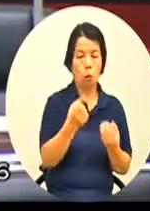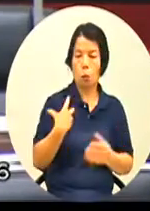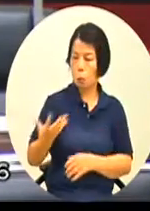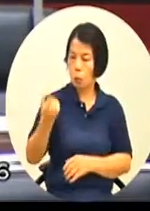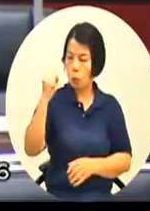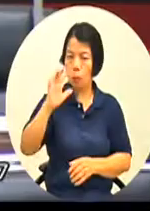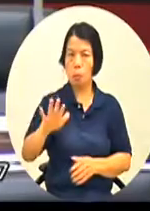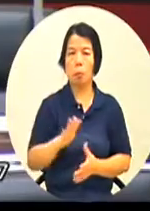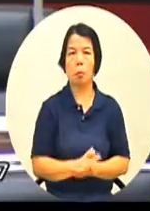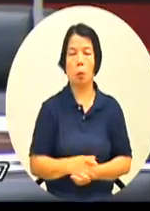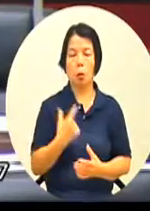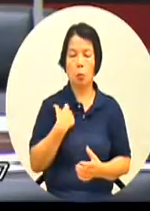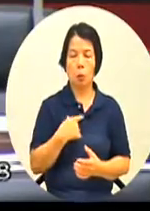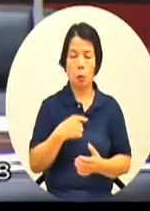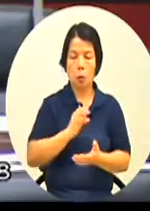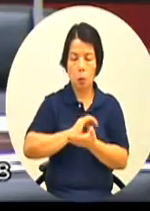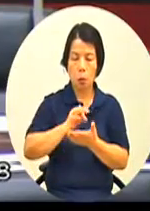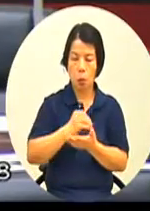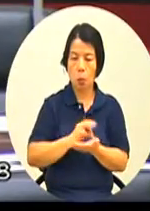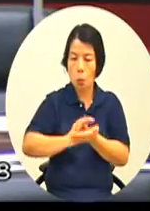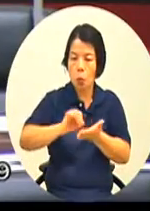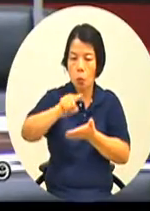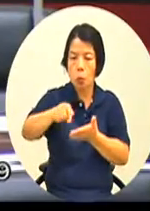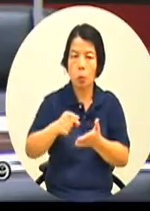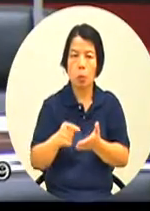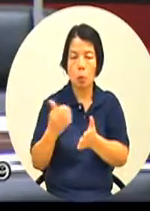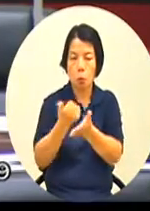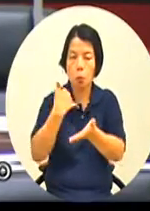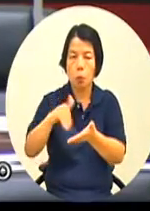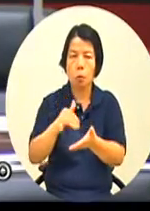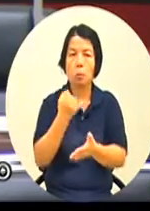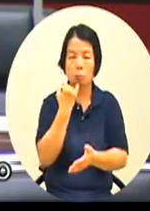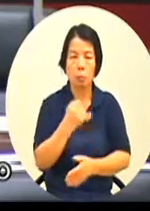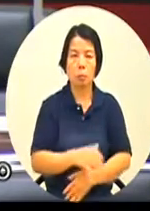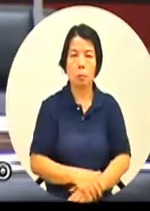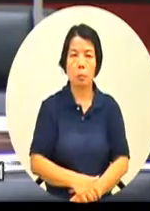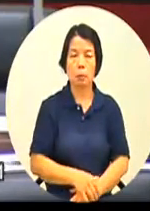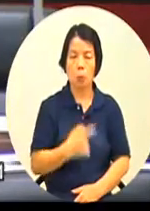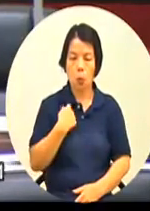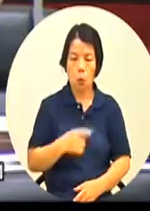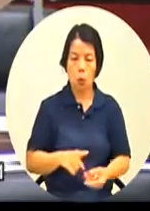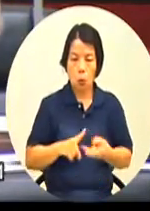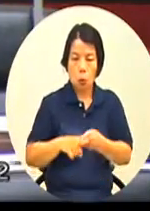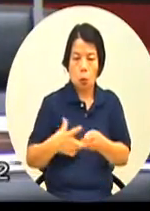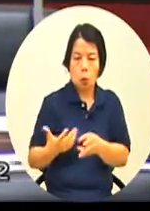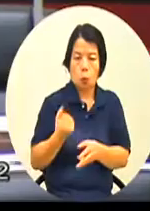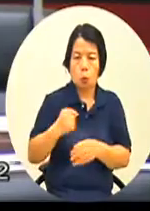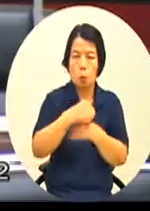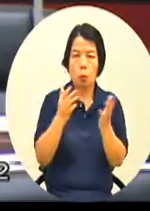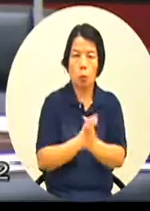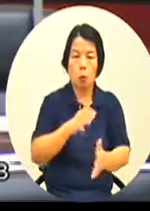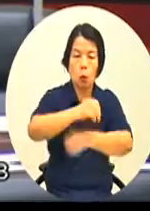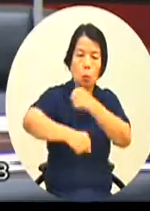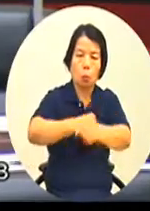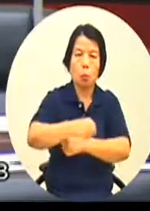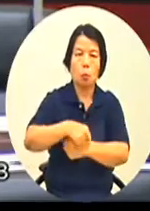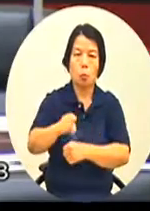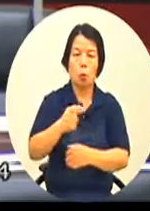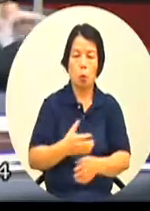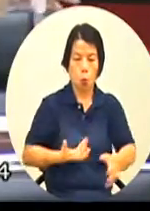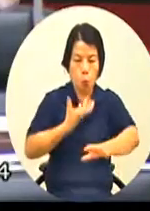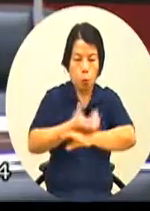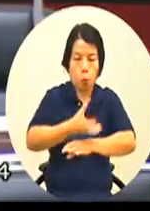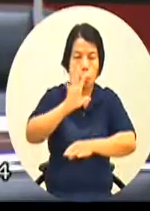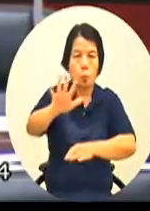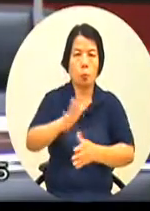都来申领这参议市预算啊。啊，结果呢，我主导了整个活动的进行，因为我很热心参与，